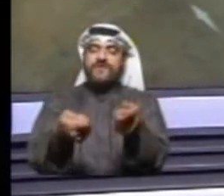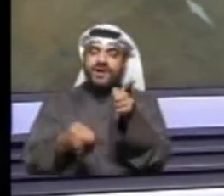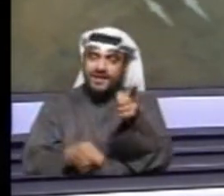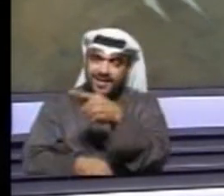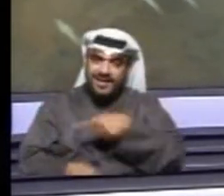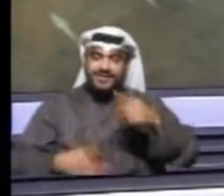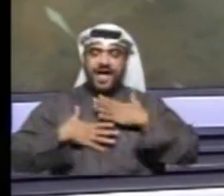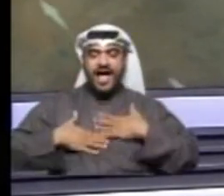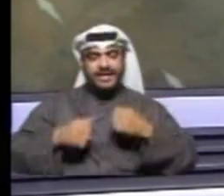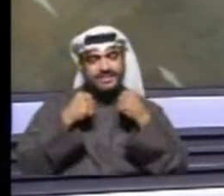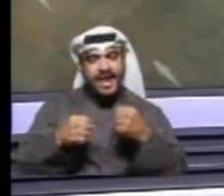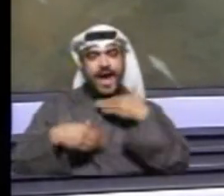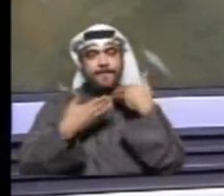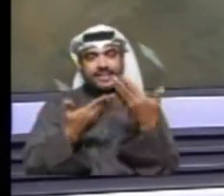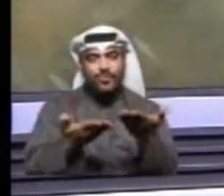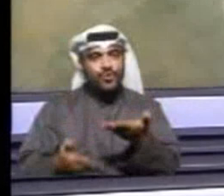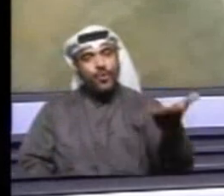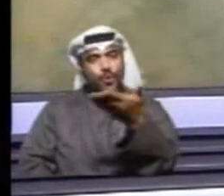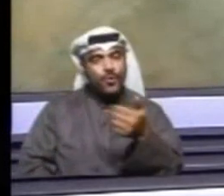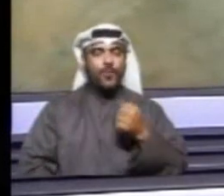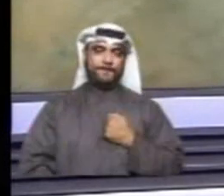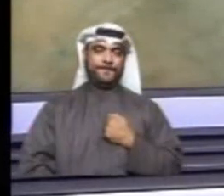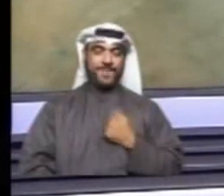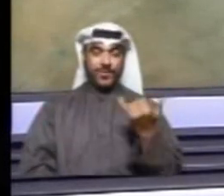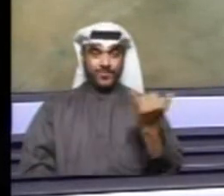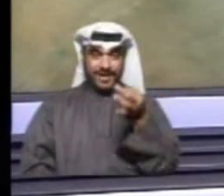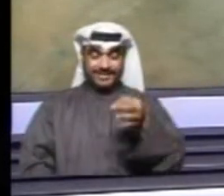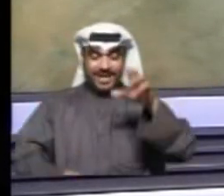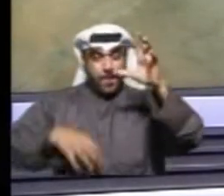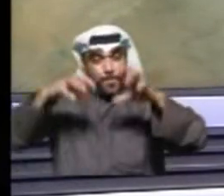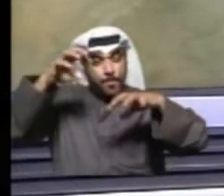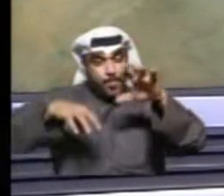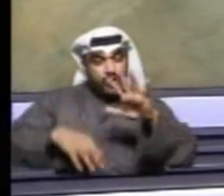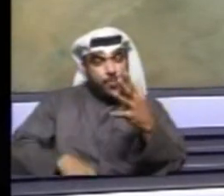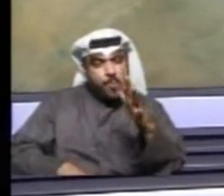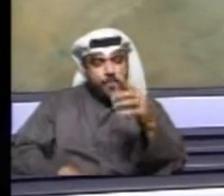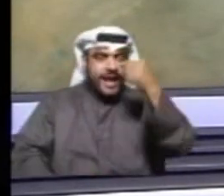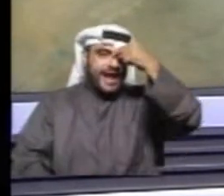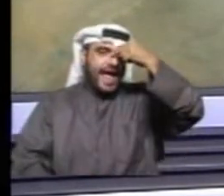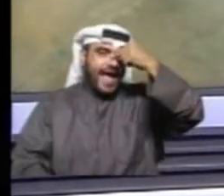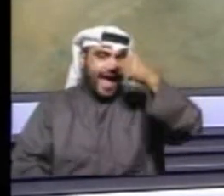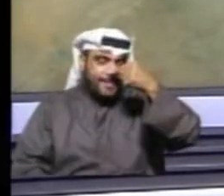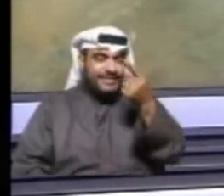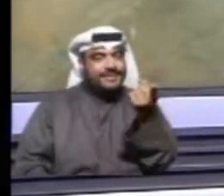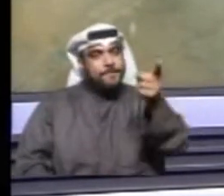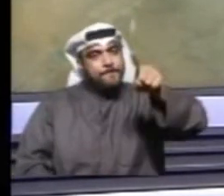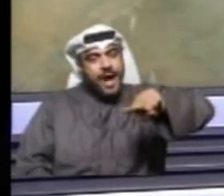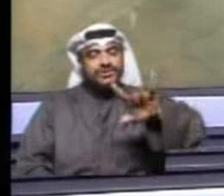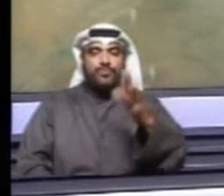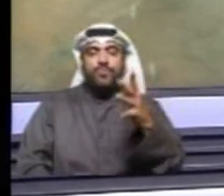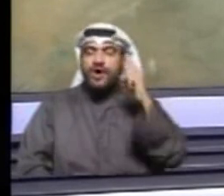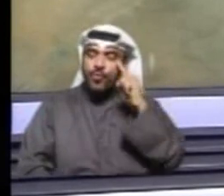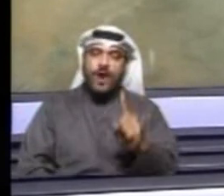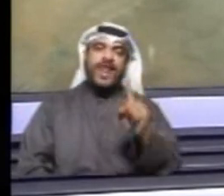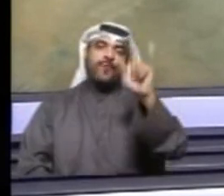14 إلى 17 درجة مئوية في أغلب المناطق مع عبور السحب، وفرص لأمطار خفيفة متفرقة قد تكون رعدية أحيانا على بعض المناطق حتى ساعات